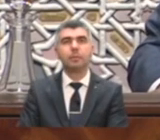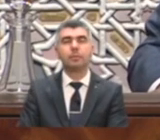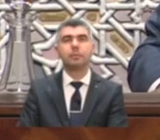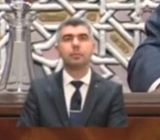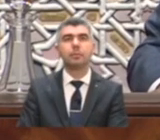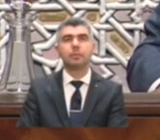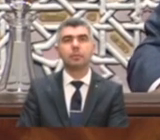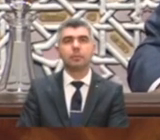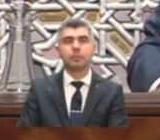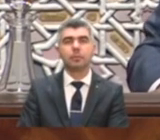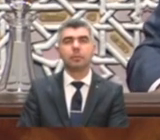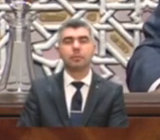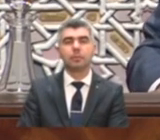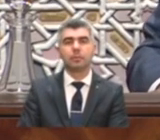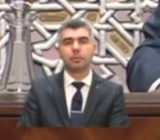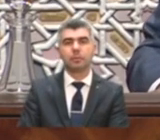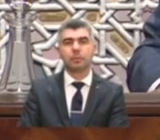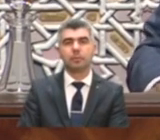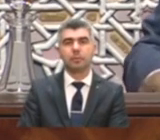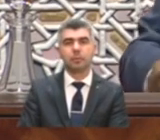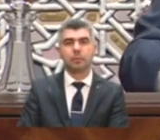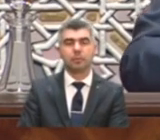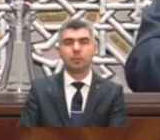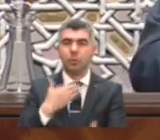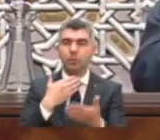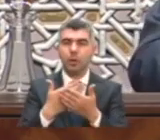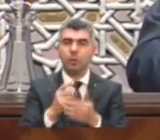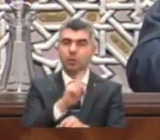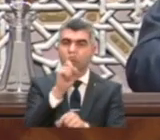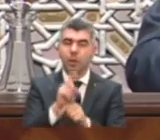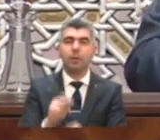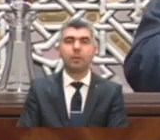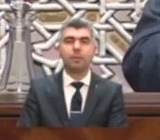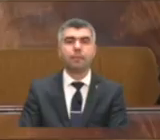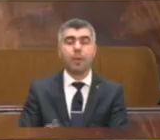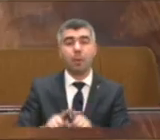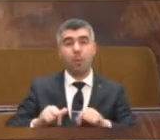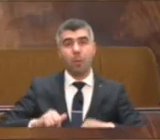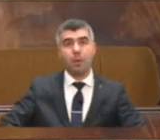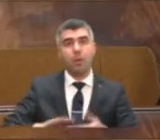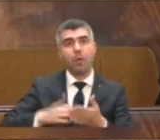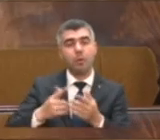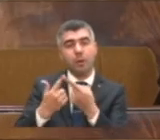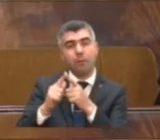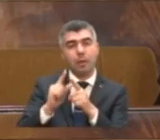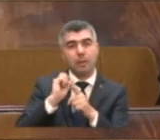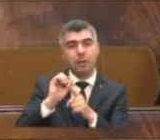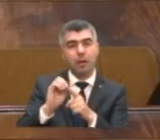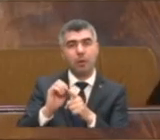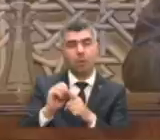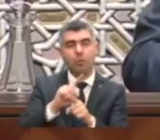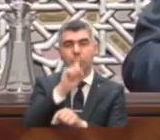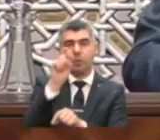النائبه المحترمه ريم شابات، تفضلوا. مشكورين. استراتيجية الوزارة لتأمين المخزون الطاقي ببلادنا